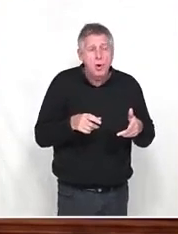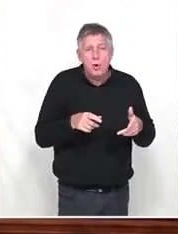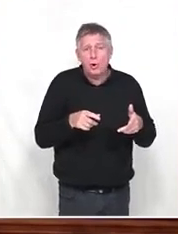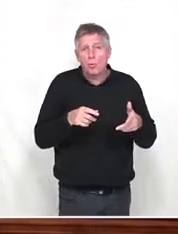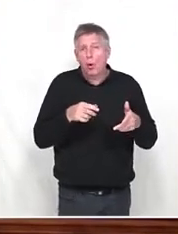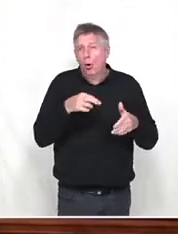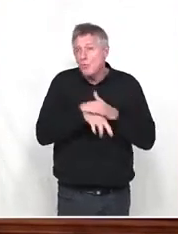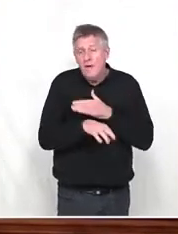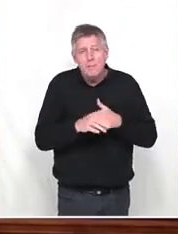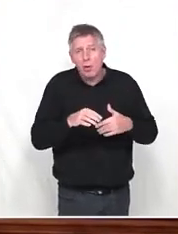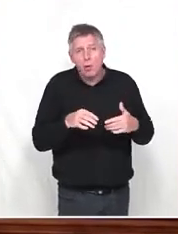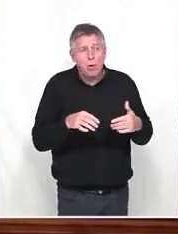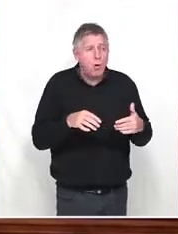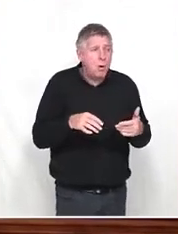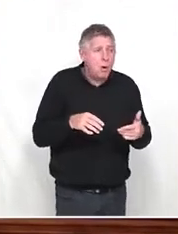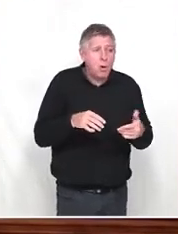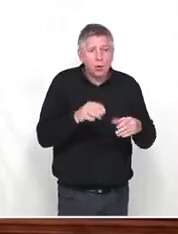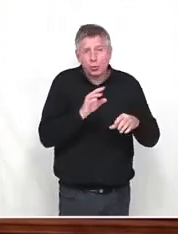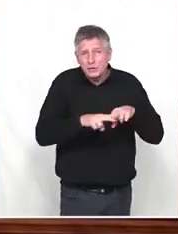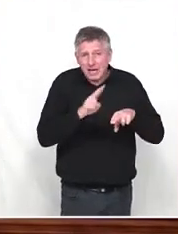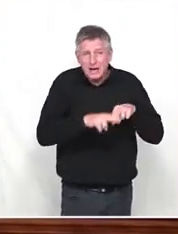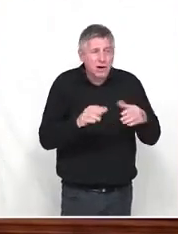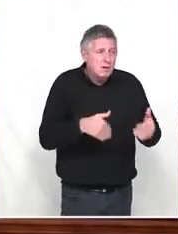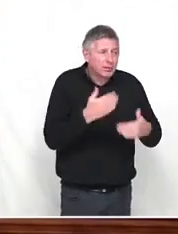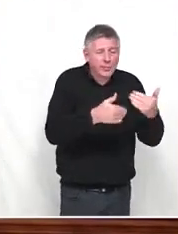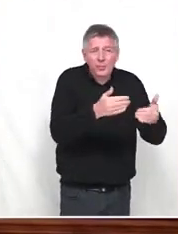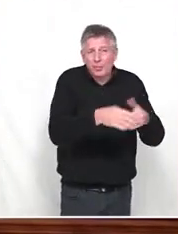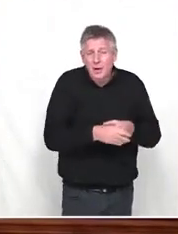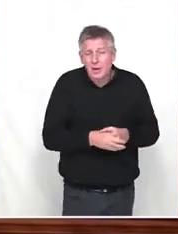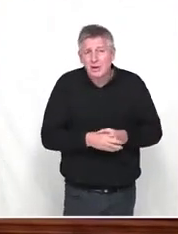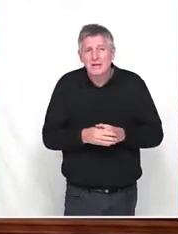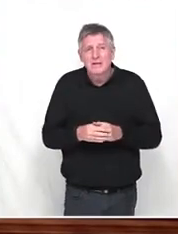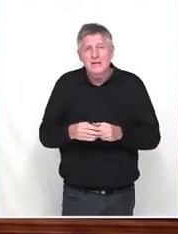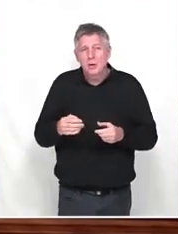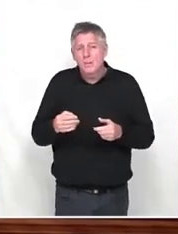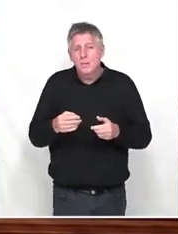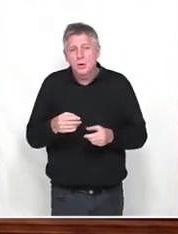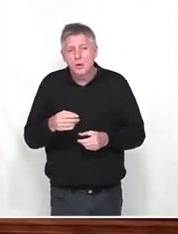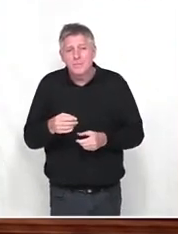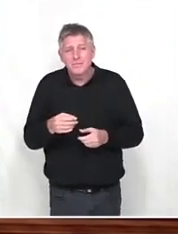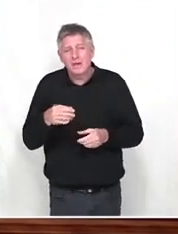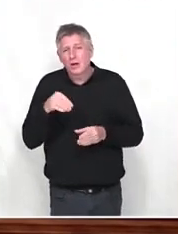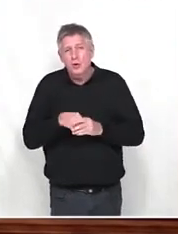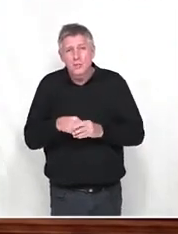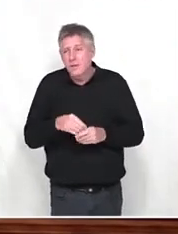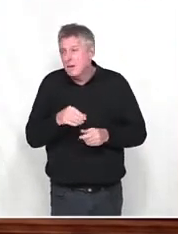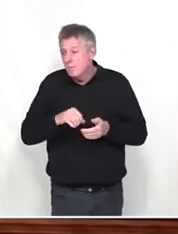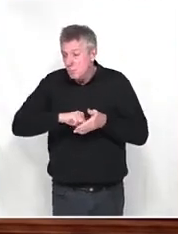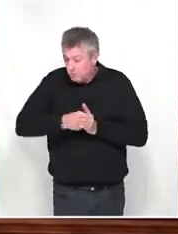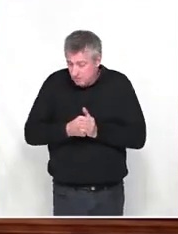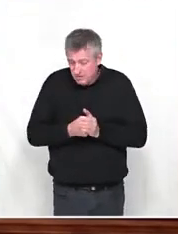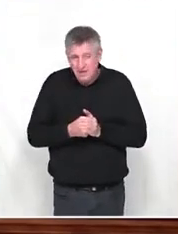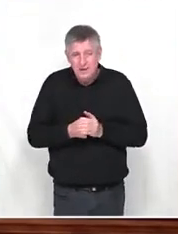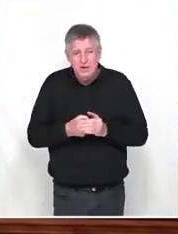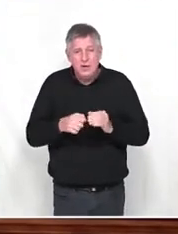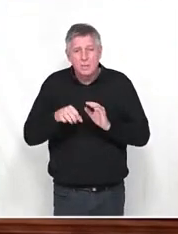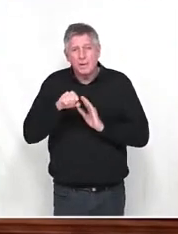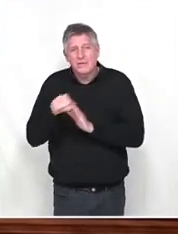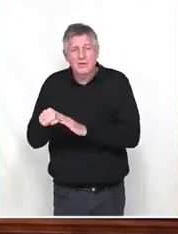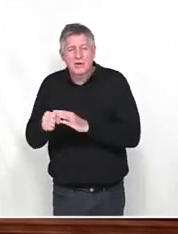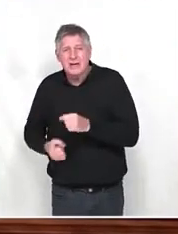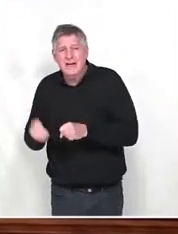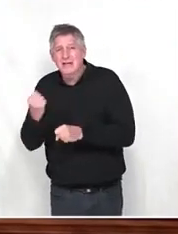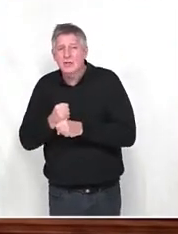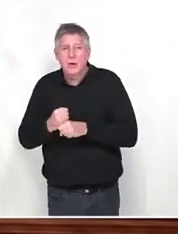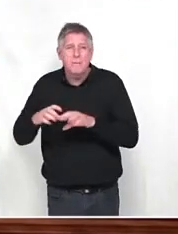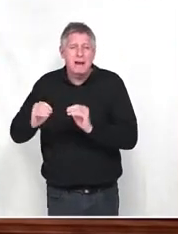vision. Peut-être que vous auriez fait un plan d'économie plus drastique que celui que nous avons fait, plutôt que de privilégier des créations de